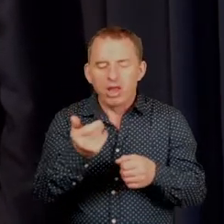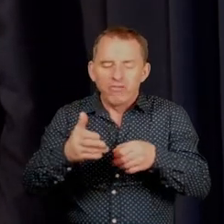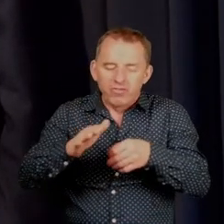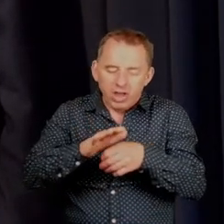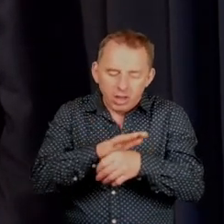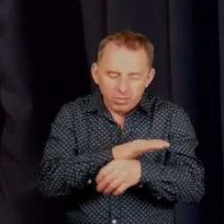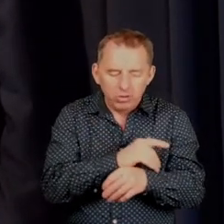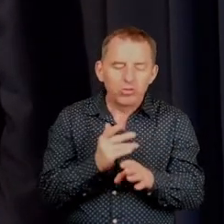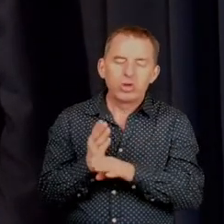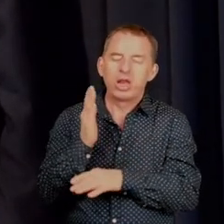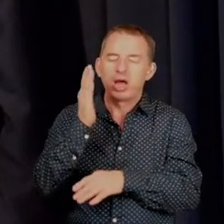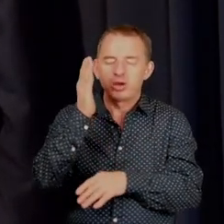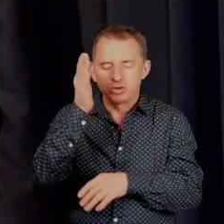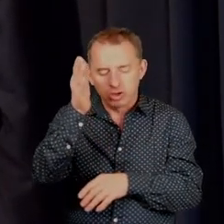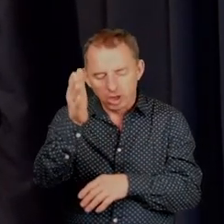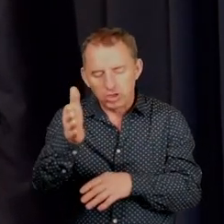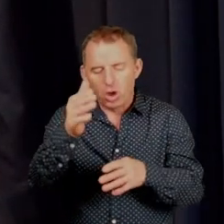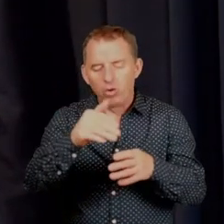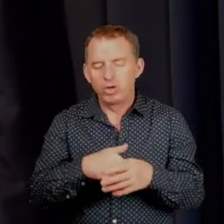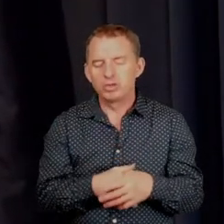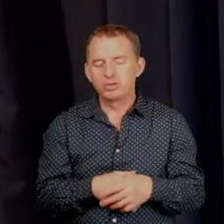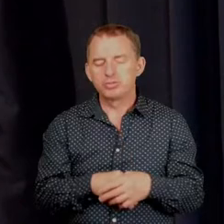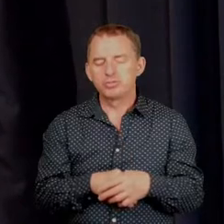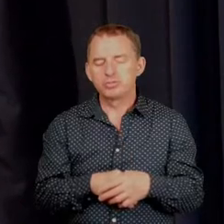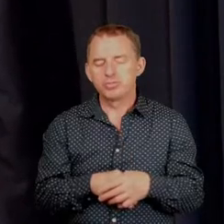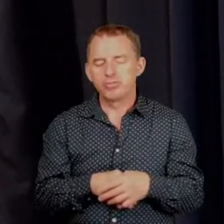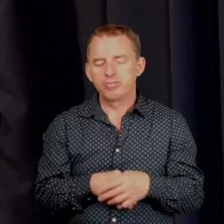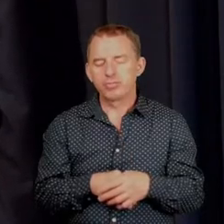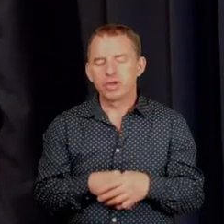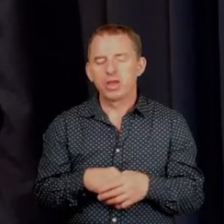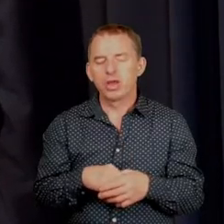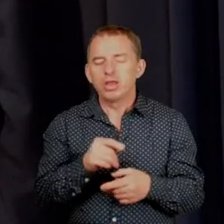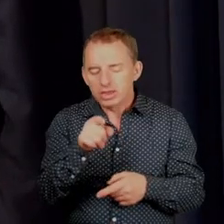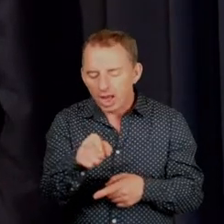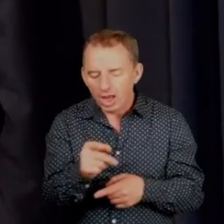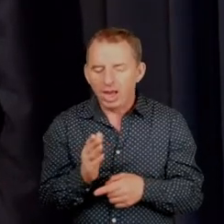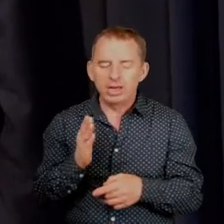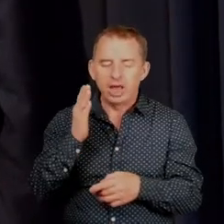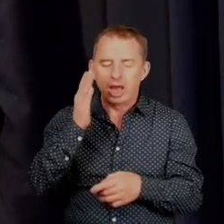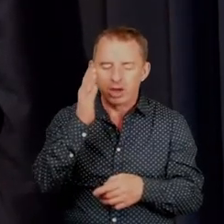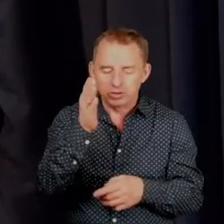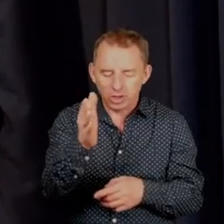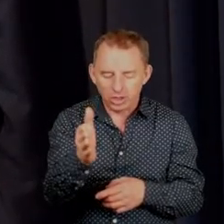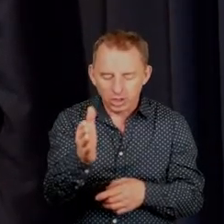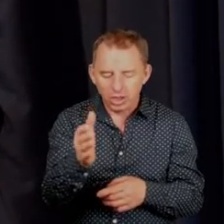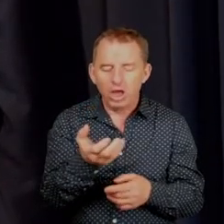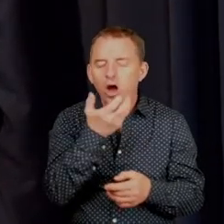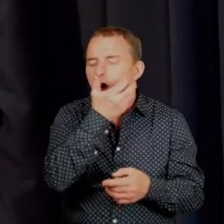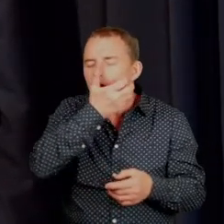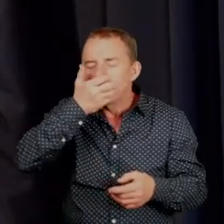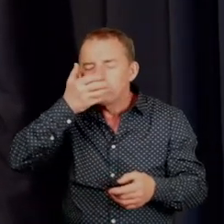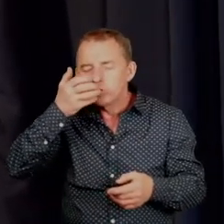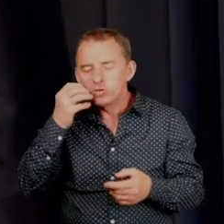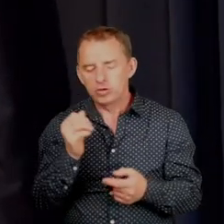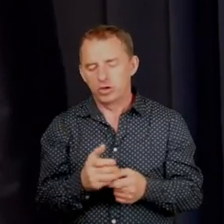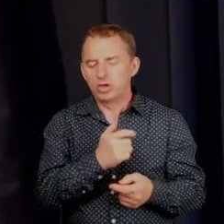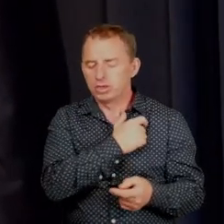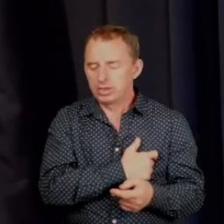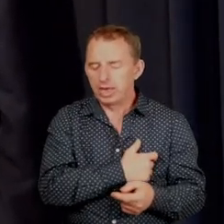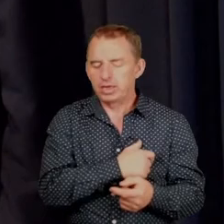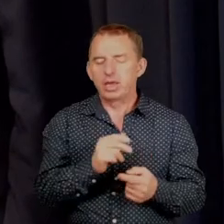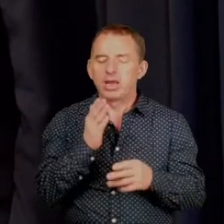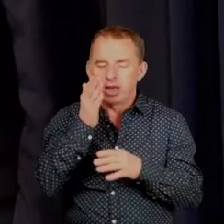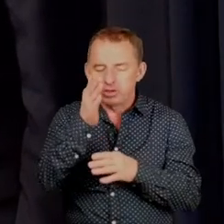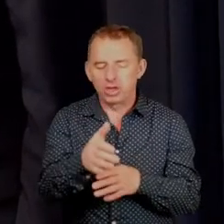nas nadzieją. May that hope burn within our hearts. Niech ta nadzieja ogrzewa nasze serca. Way we long for that